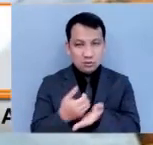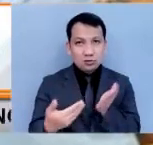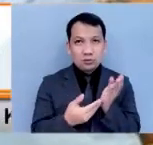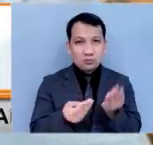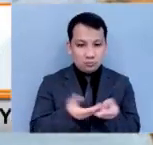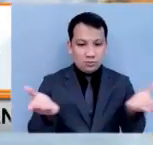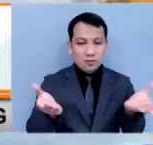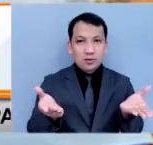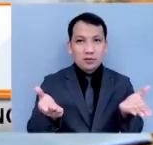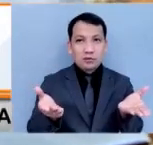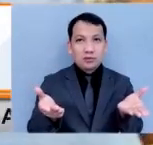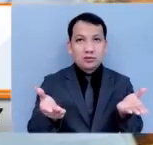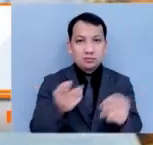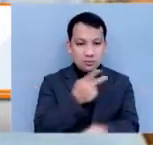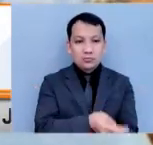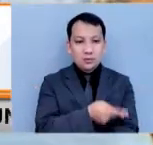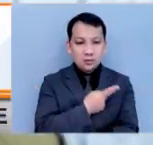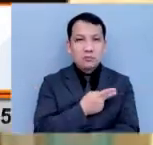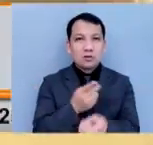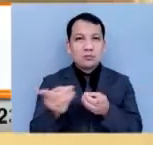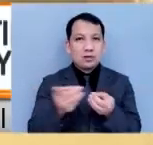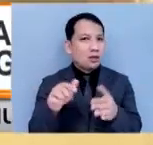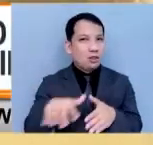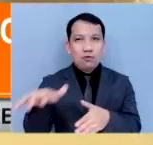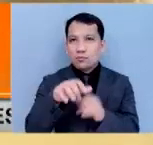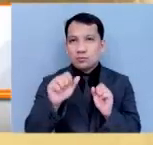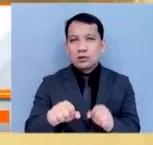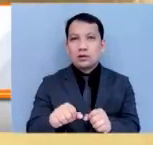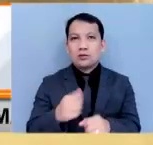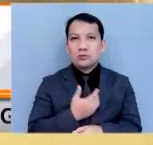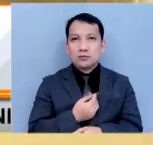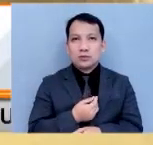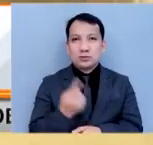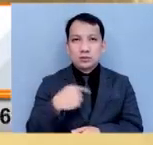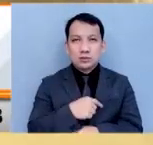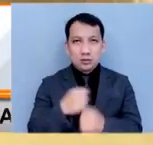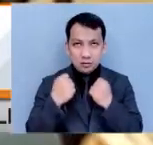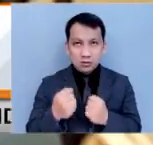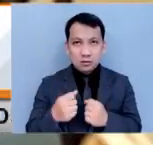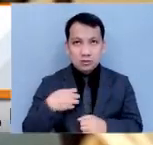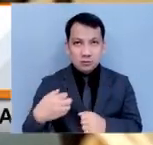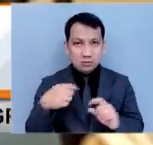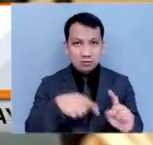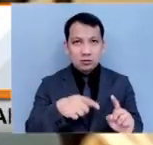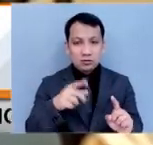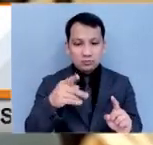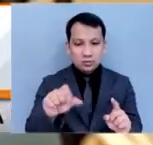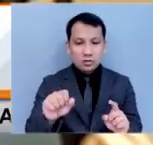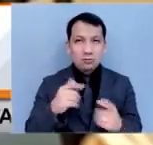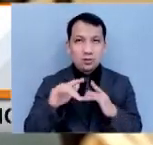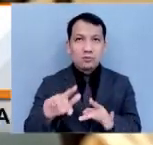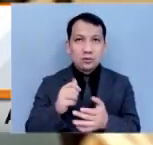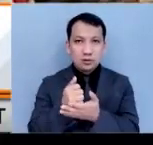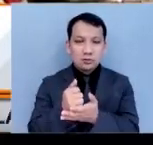na pasyente, donors, lahat. Kinabahan man, nanaig pa rin sa pulis na si Fiel ang malasakit at pagtulong